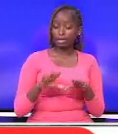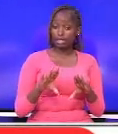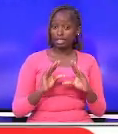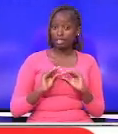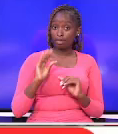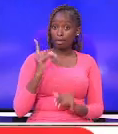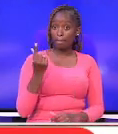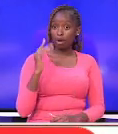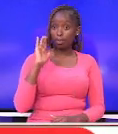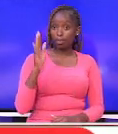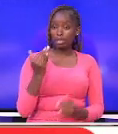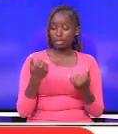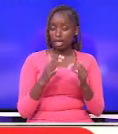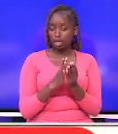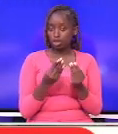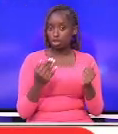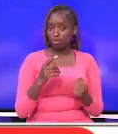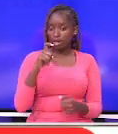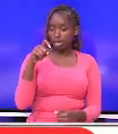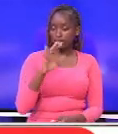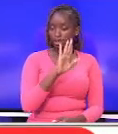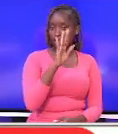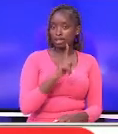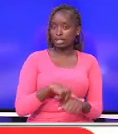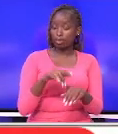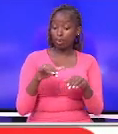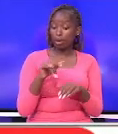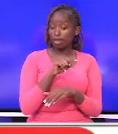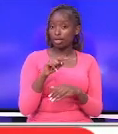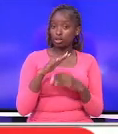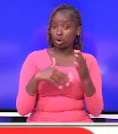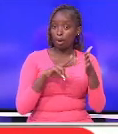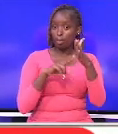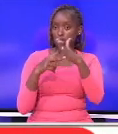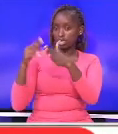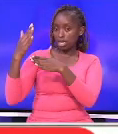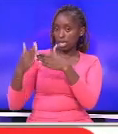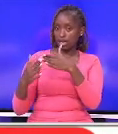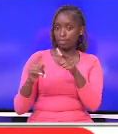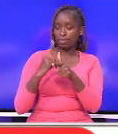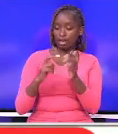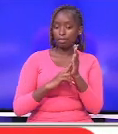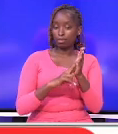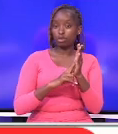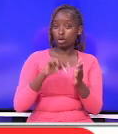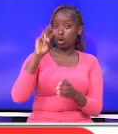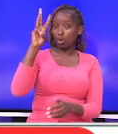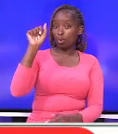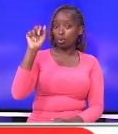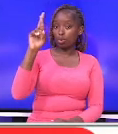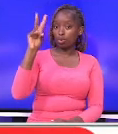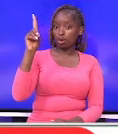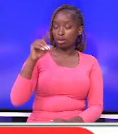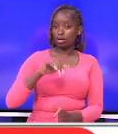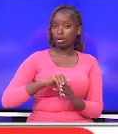fedha za kukidhi mahitaji yao wakisubiri mradi huo kukamilika. Na mwakilishi wadi wa kaunti ya Nairobi South